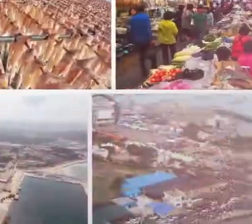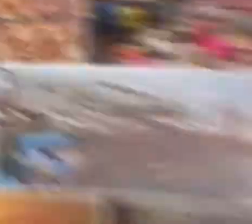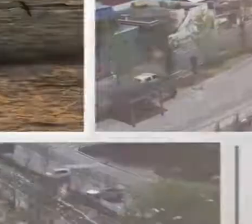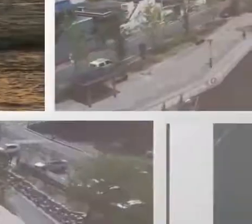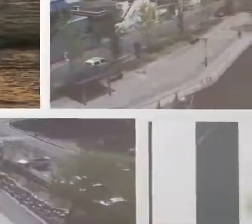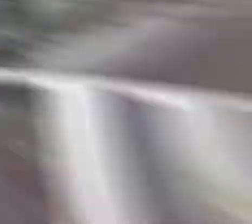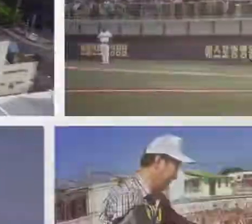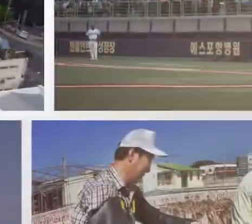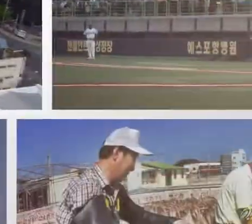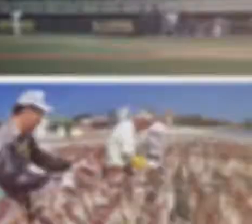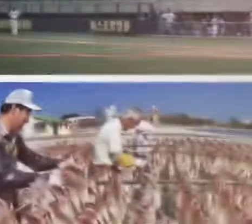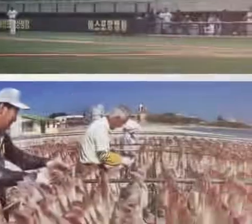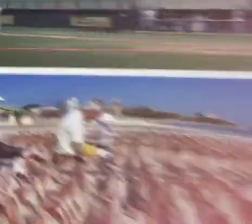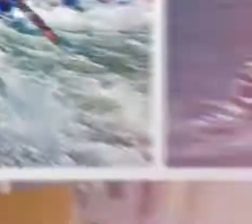기분